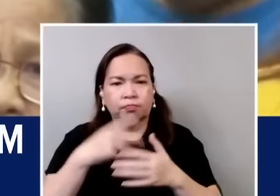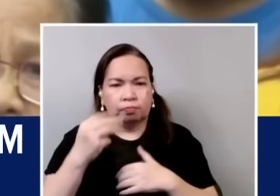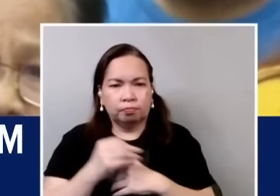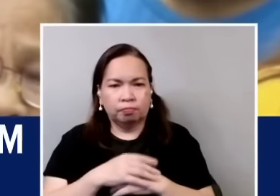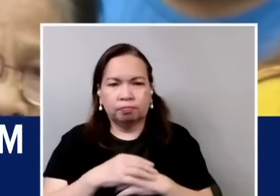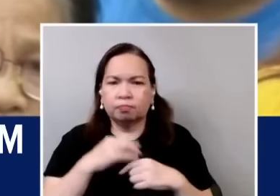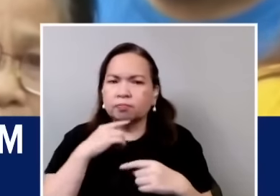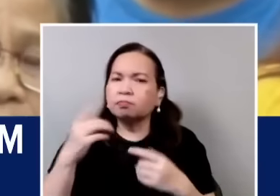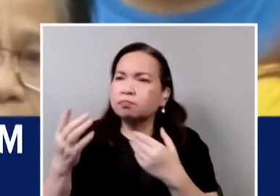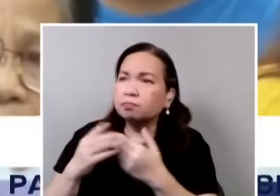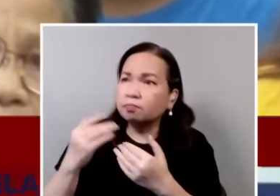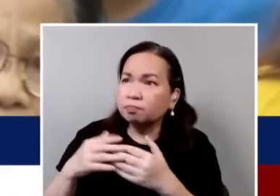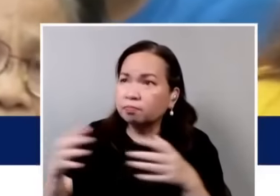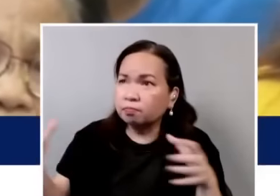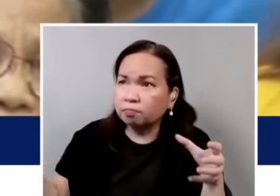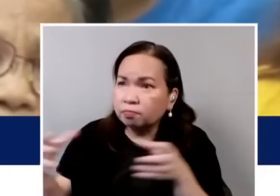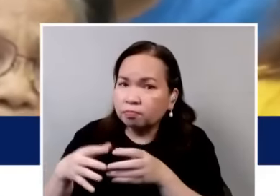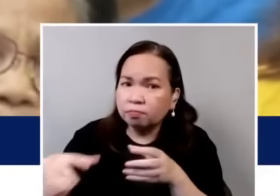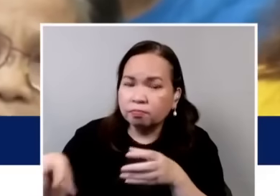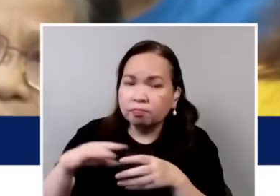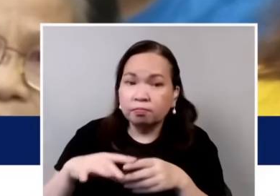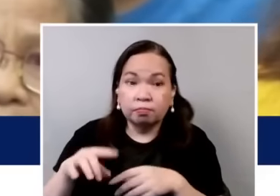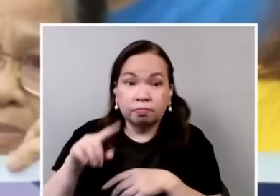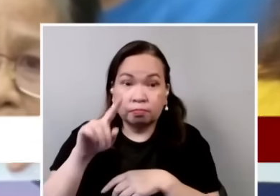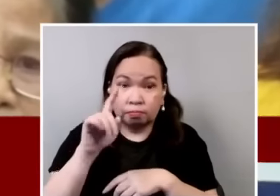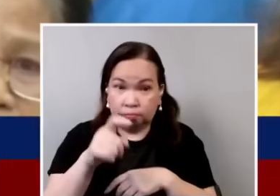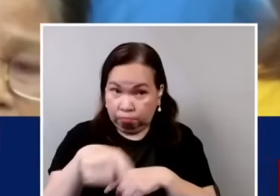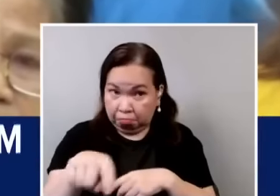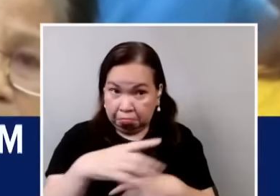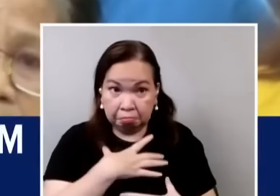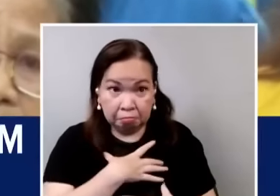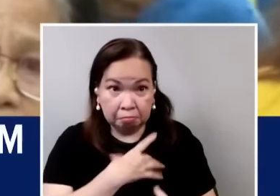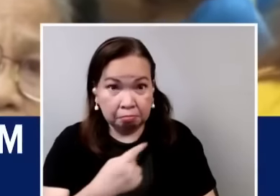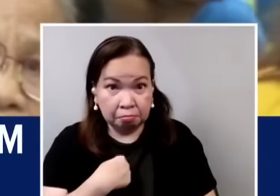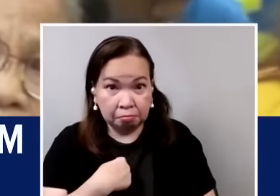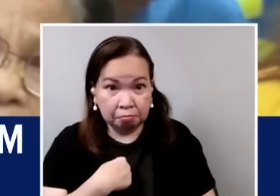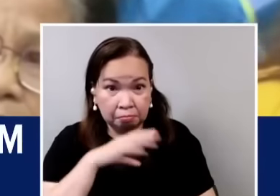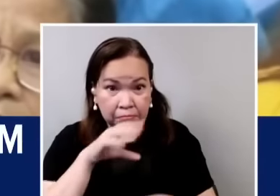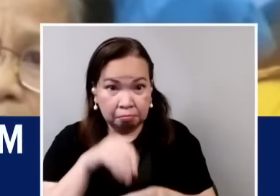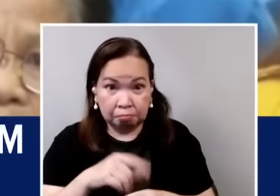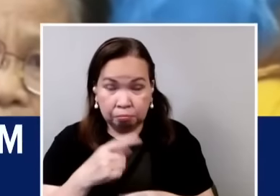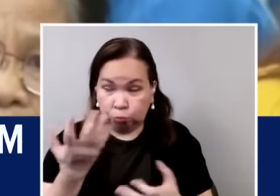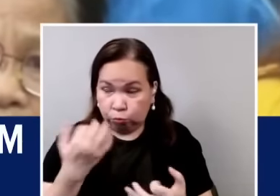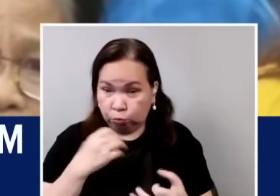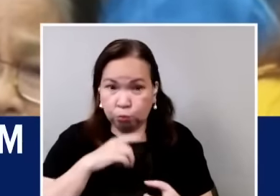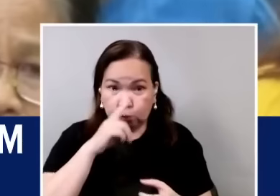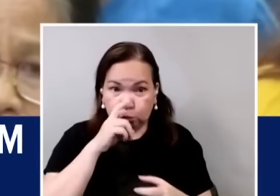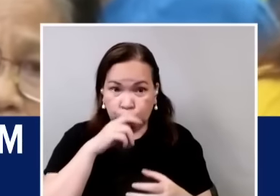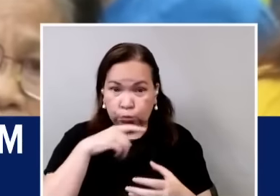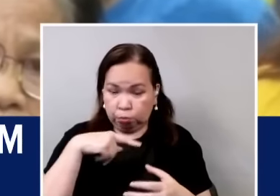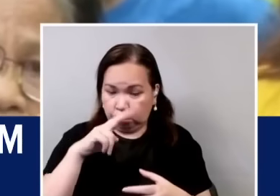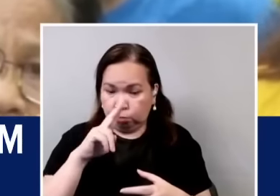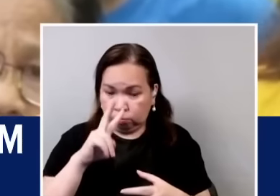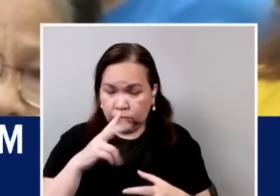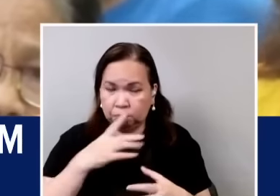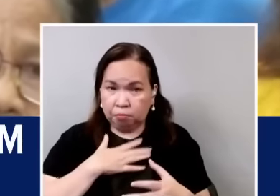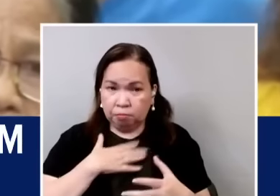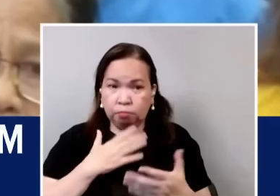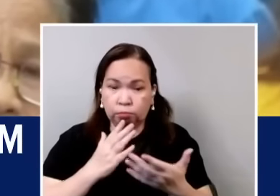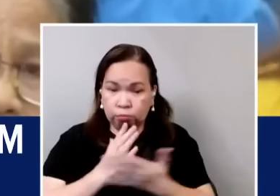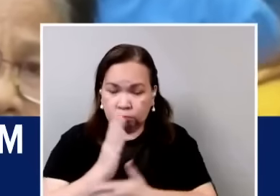ng consolidation. Ang tanong po doon, gusto ba namin? Gusto ba namin na isuko yung aming mga karapatan, yung aming mga